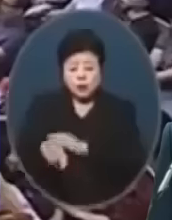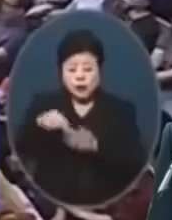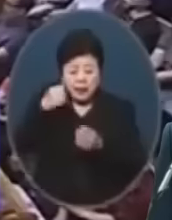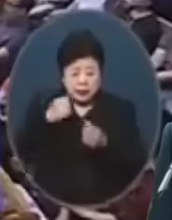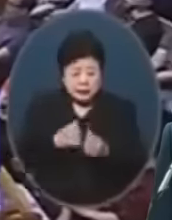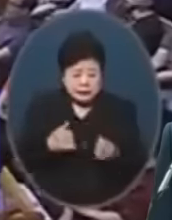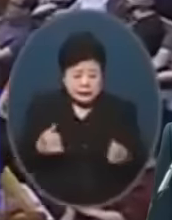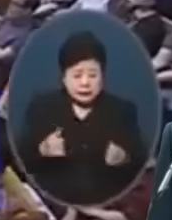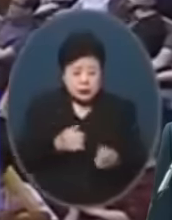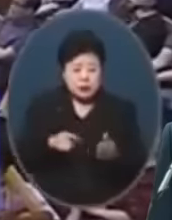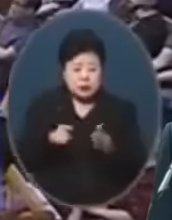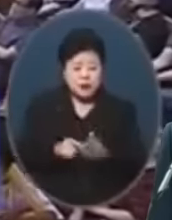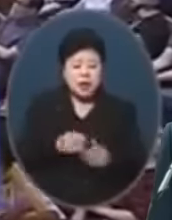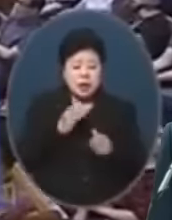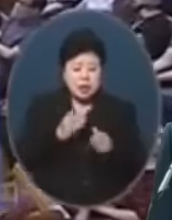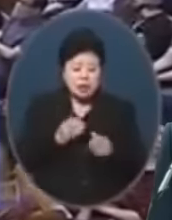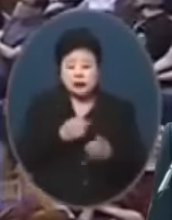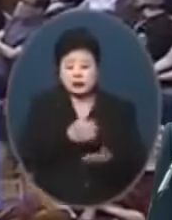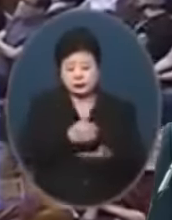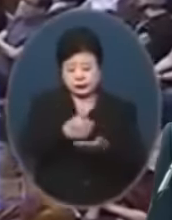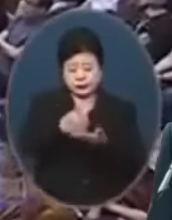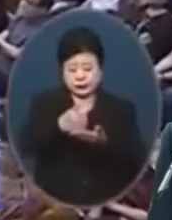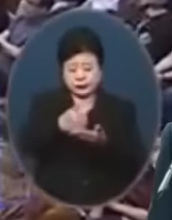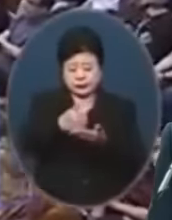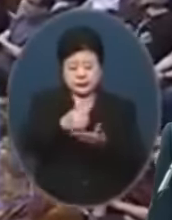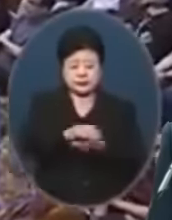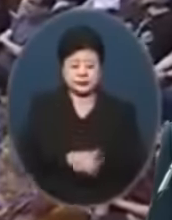자요 우리를 위하여 강구하신 자이라.